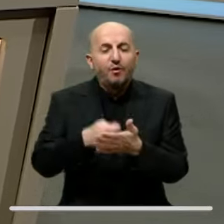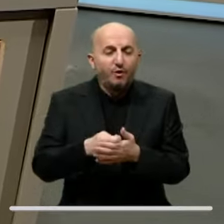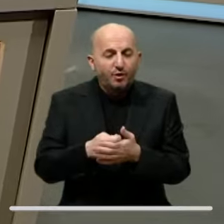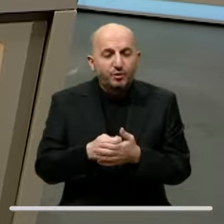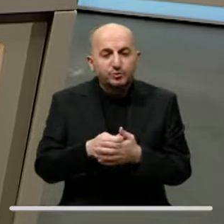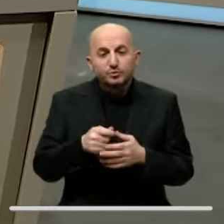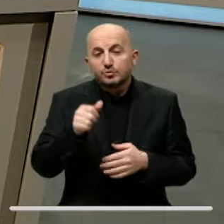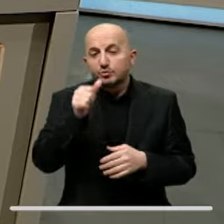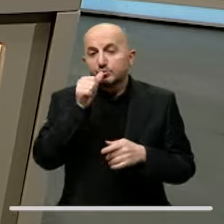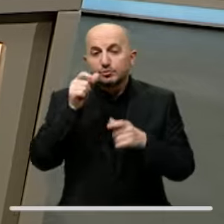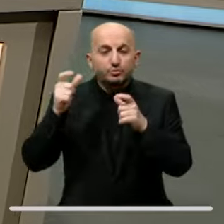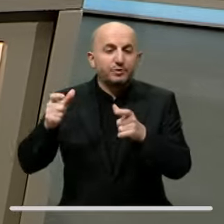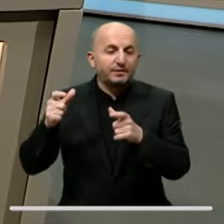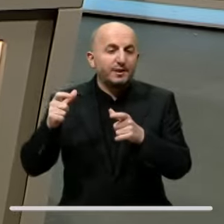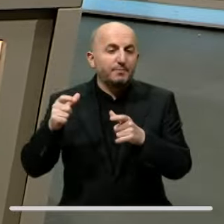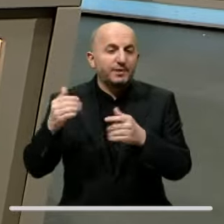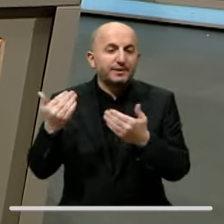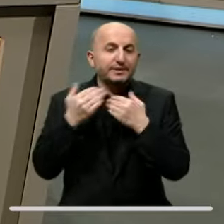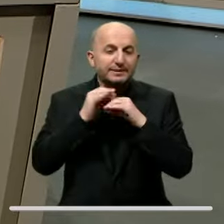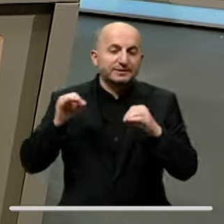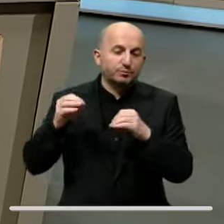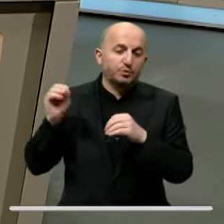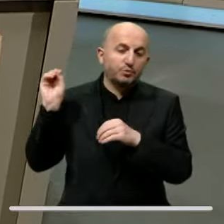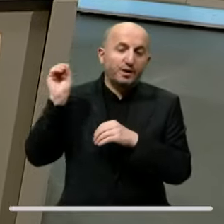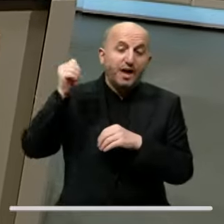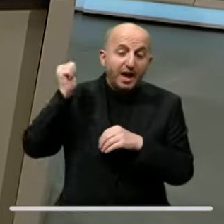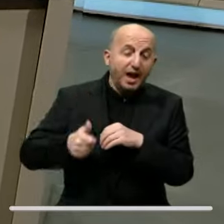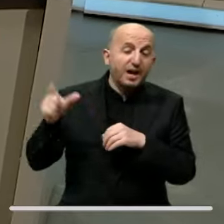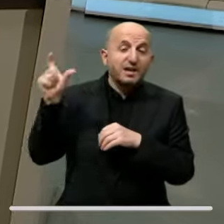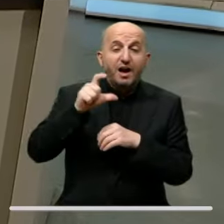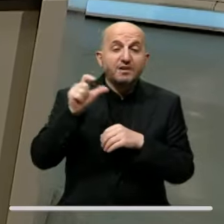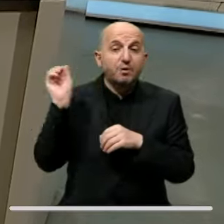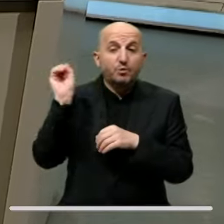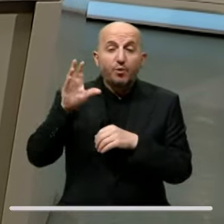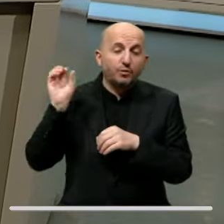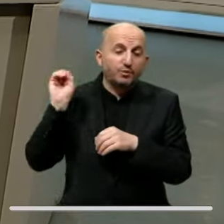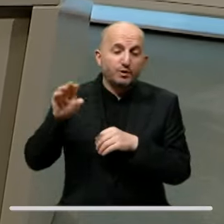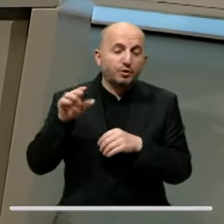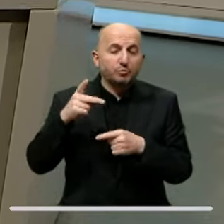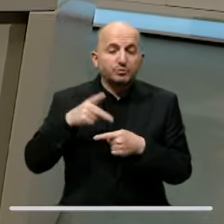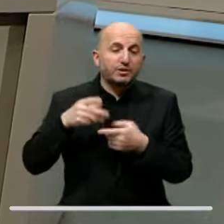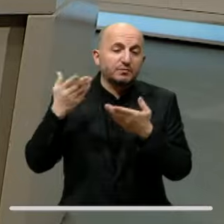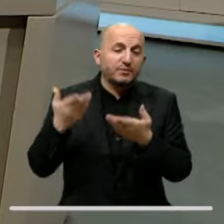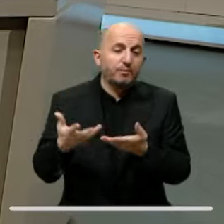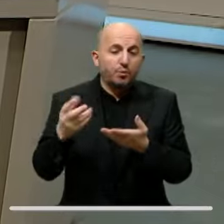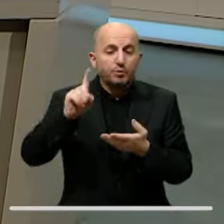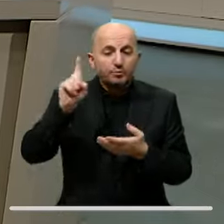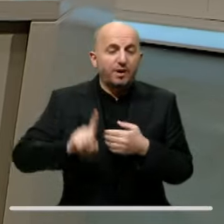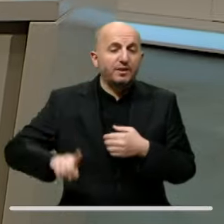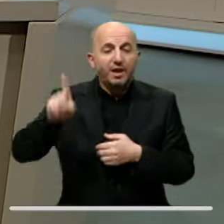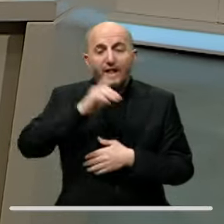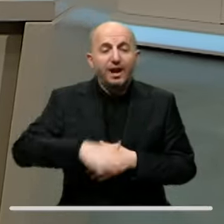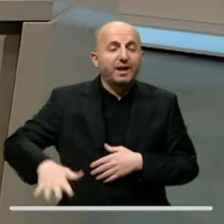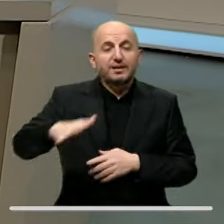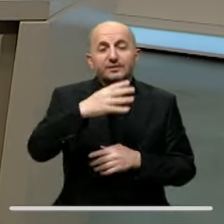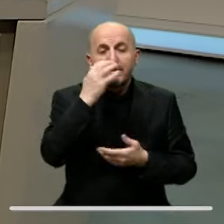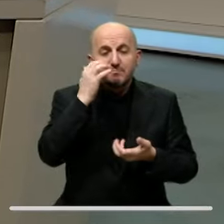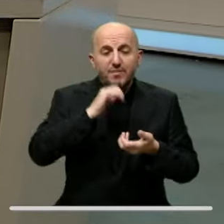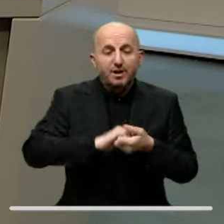yetime gönderiyorum her ay düzenli olarak. Evet. Bu zekatımı geçerim dedi. İkinci sorum da Allah herkese bağışlasın, torunlarımız